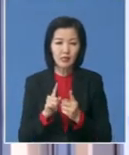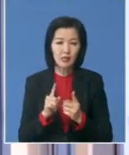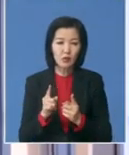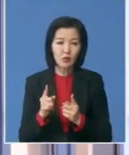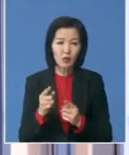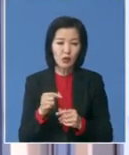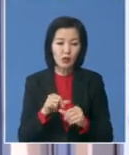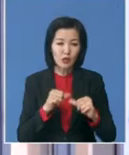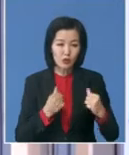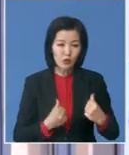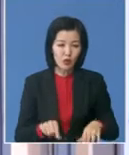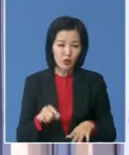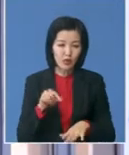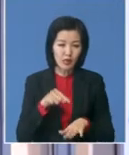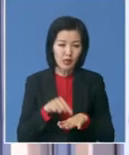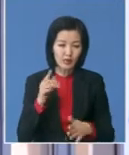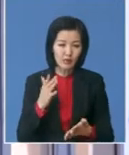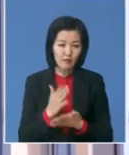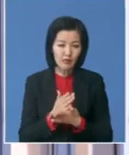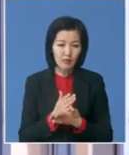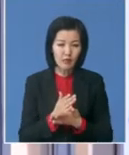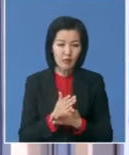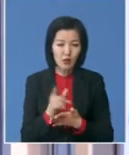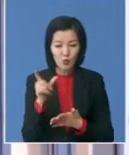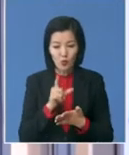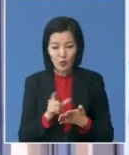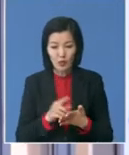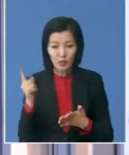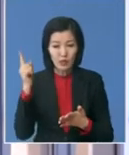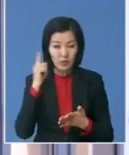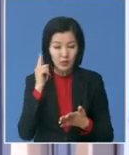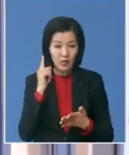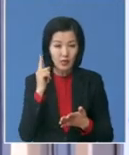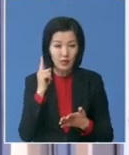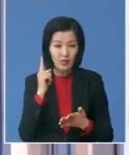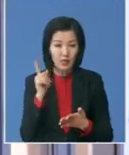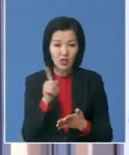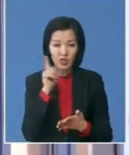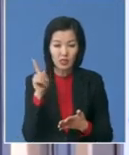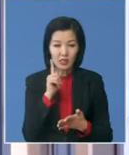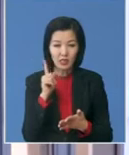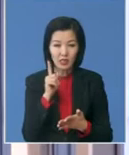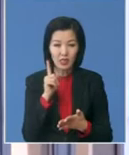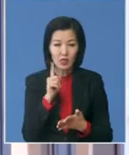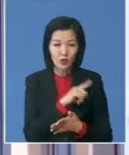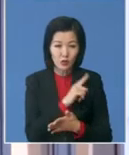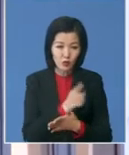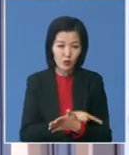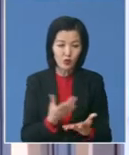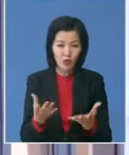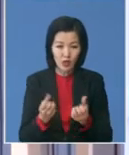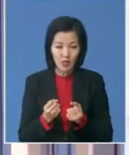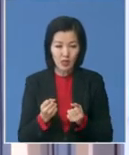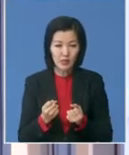сыдатпай қоймайды. Ол кісілердің өлеңдерін тыңдағаннан кейін одан әрі жас ақындар шабыт алады, яғни жас